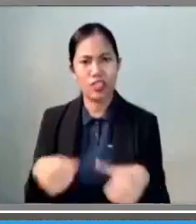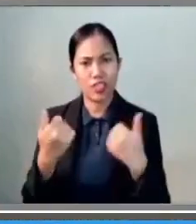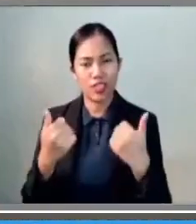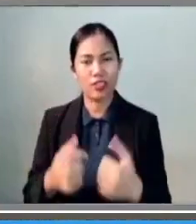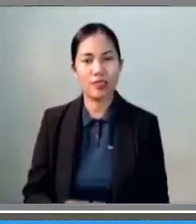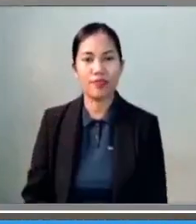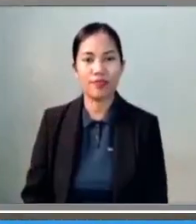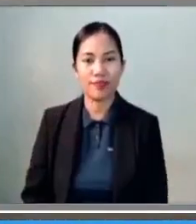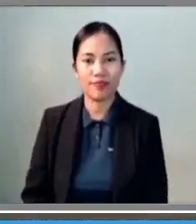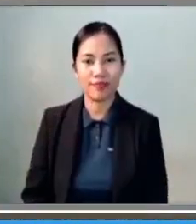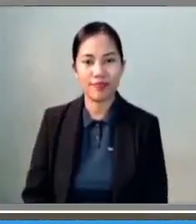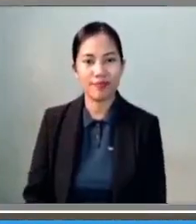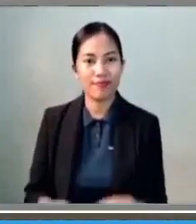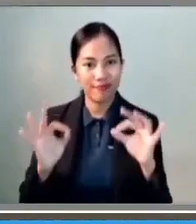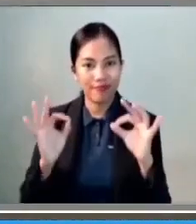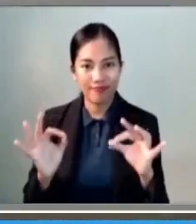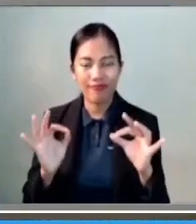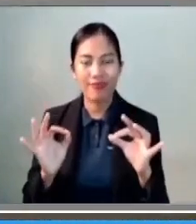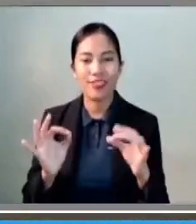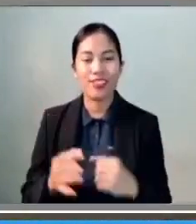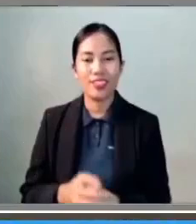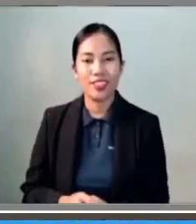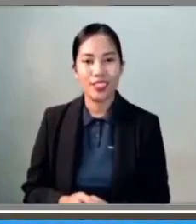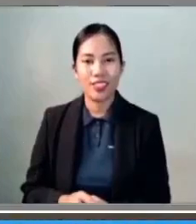job, Luan!